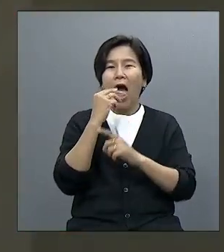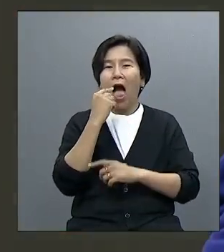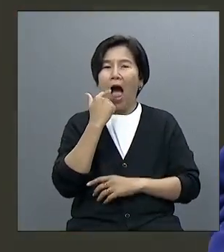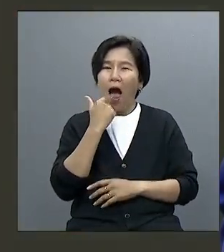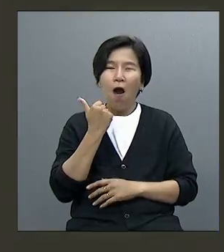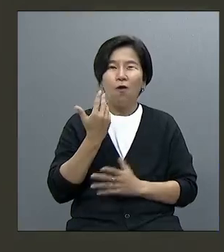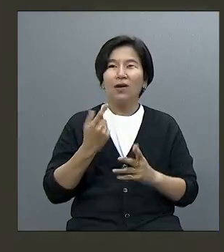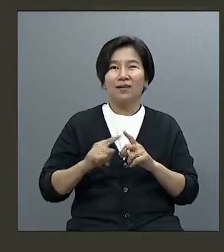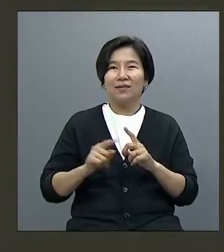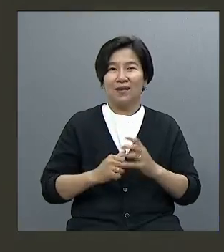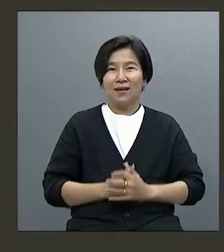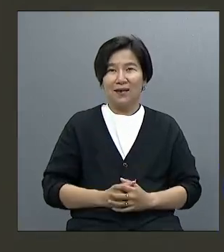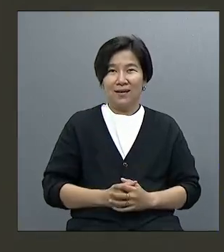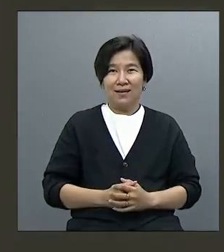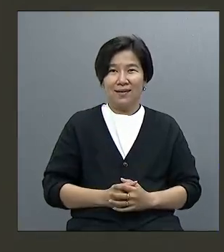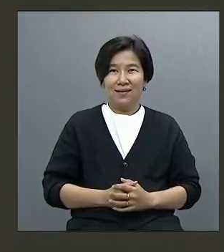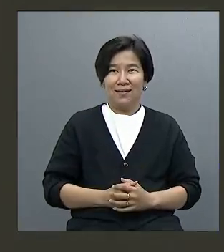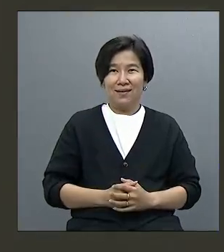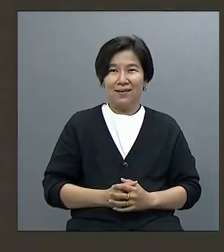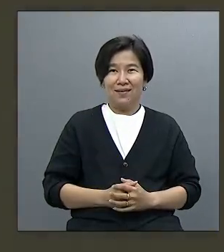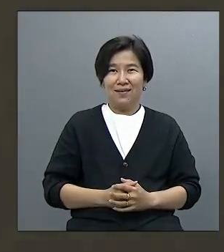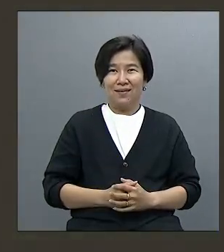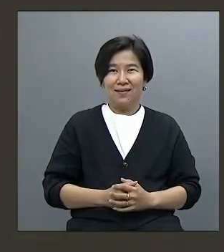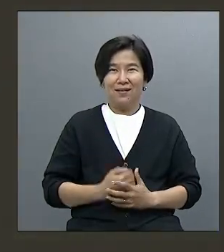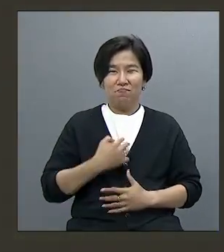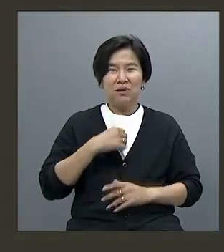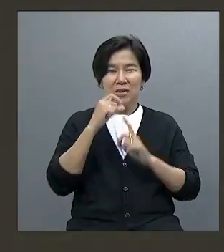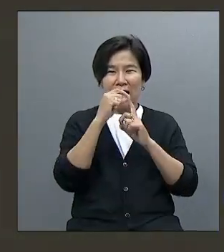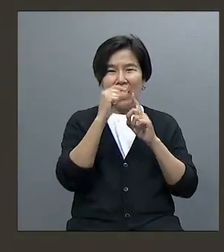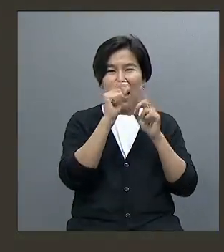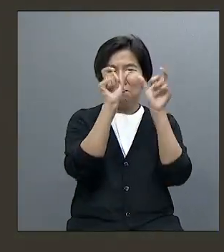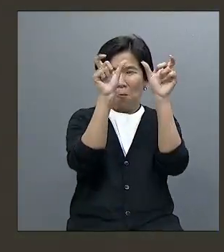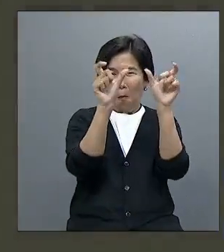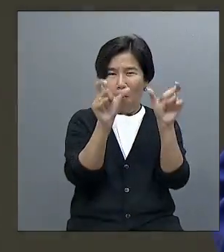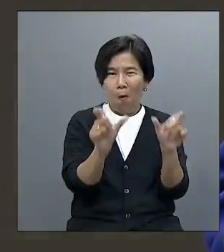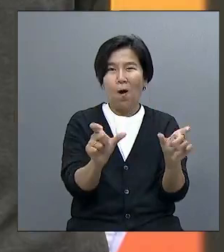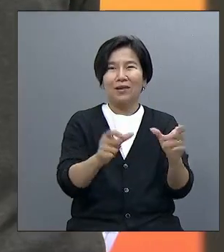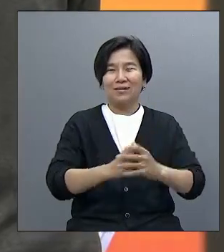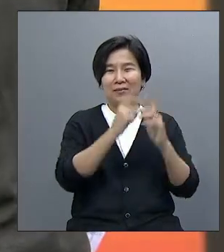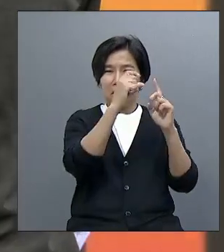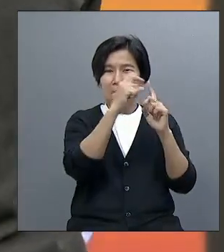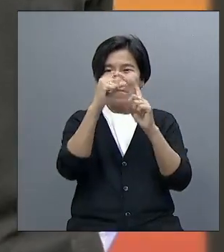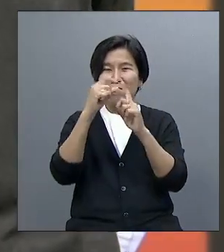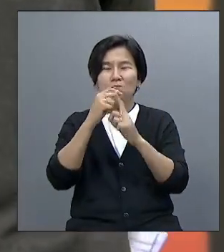น้อยรักแม่ตลอดเวลาคุณเป้หนารักแม่ทุกวันเอ่ย